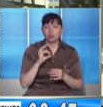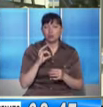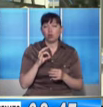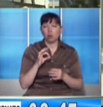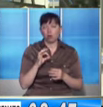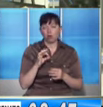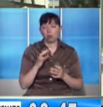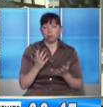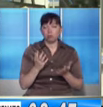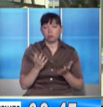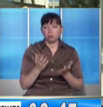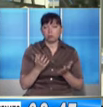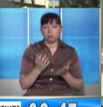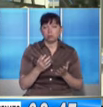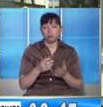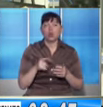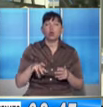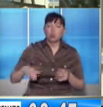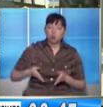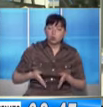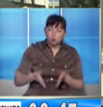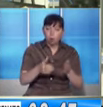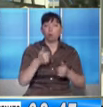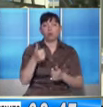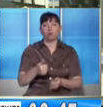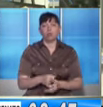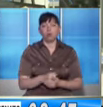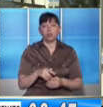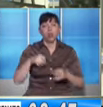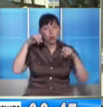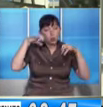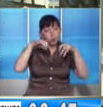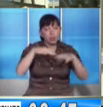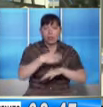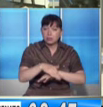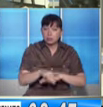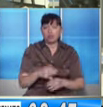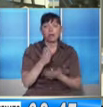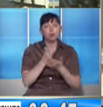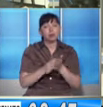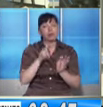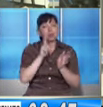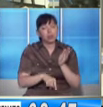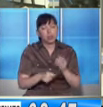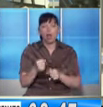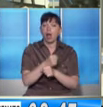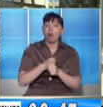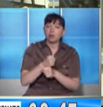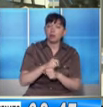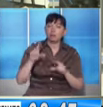încărcătură foarte concretă. Drumuri bune, iluminat stradal, pâine ieftină,